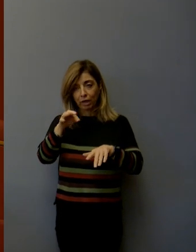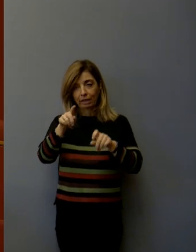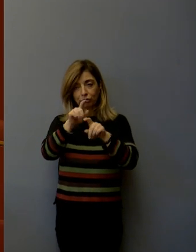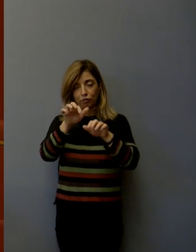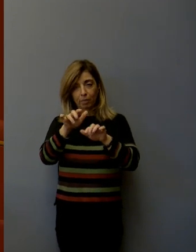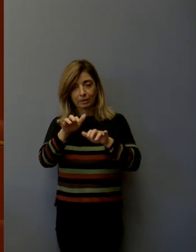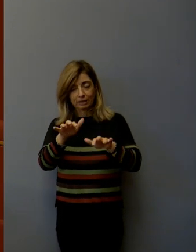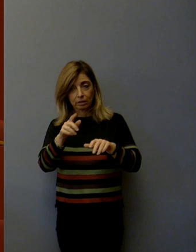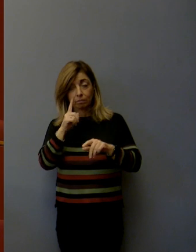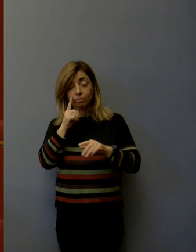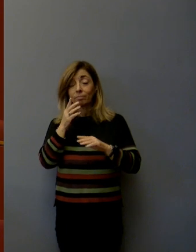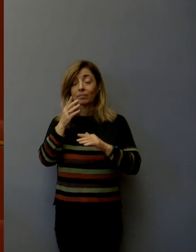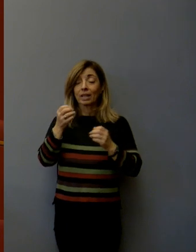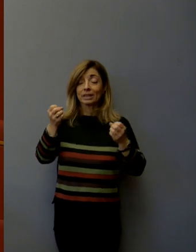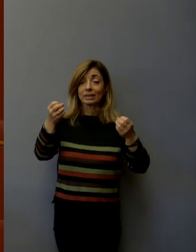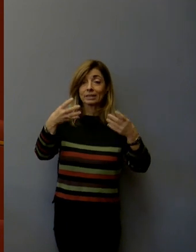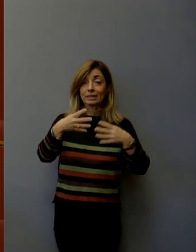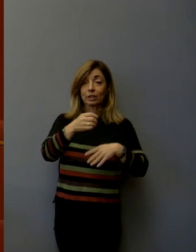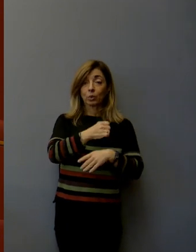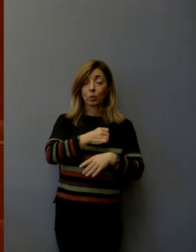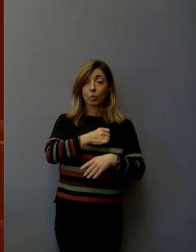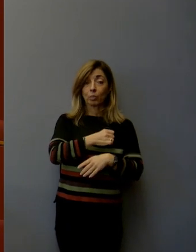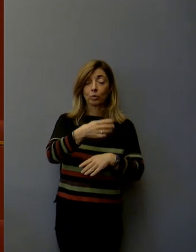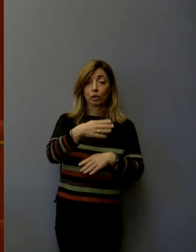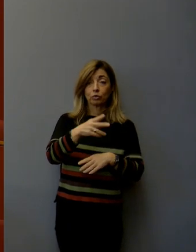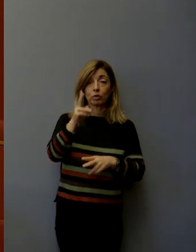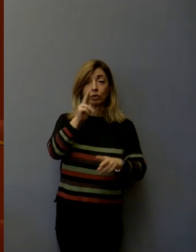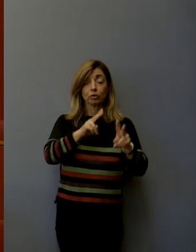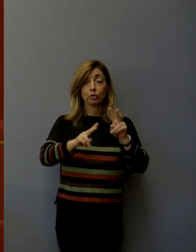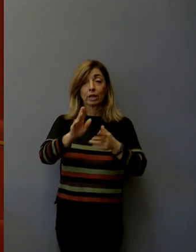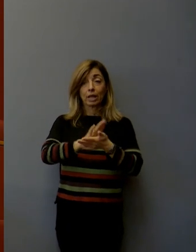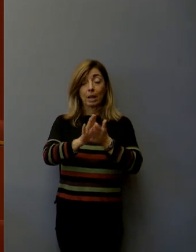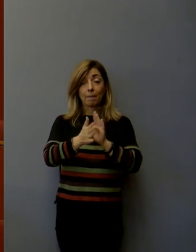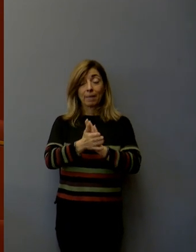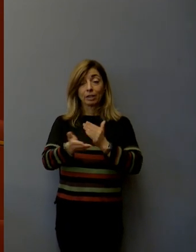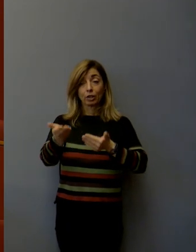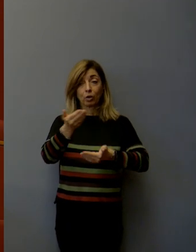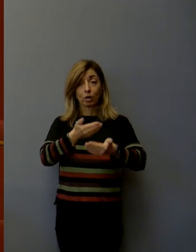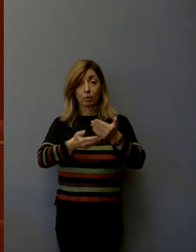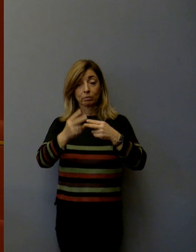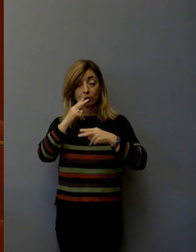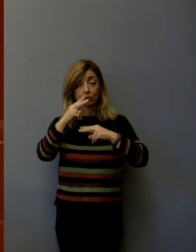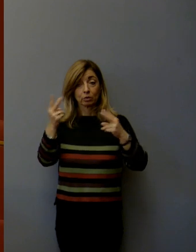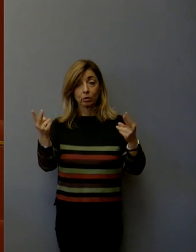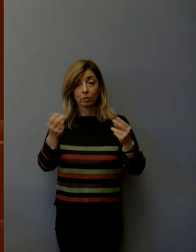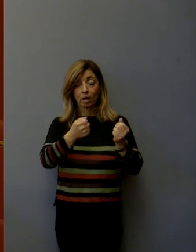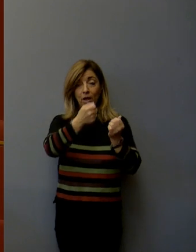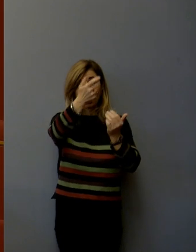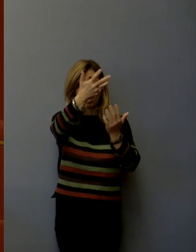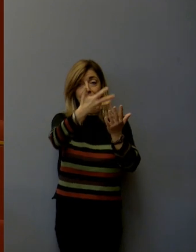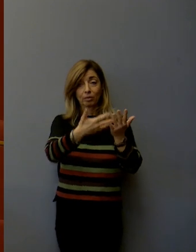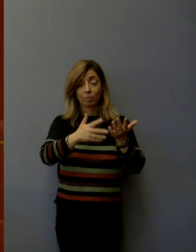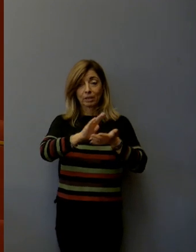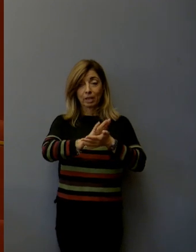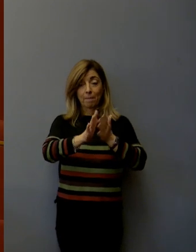si va sul sito del comune di Genova si va a cercare il patto di collaborazione si scopre che l'aggiornamento dell'elenco dei patti di collaborazione